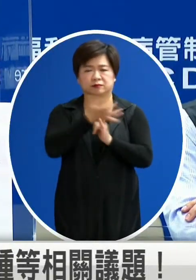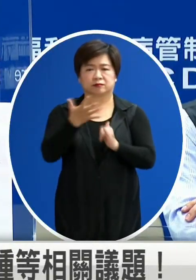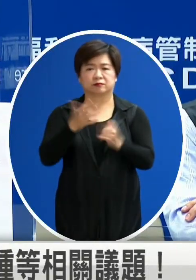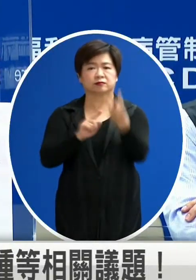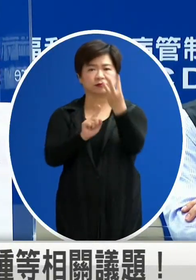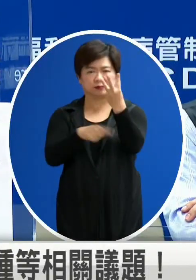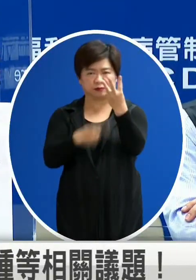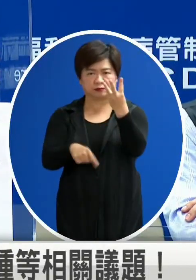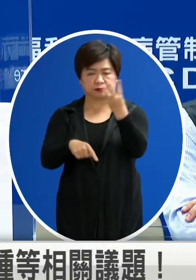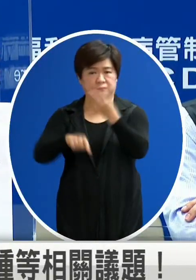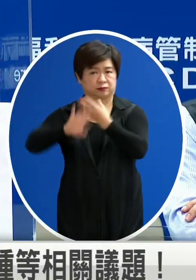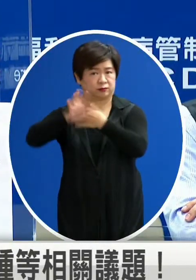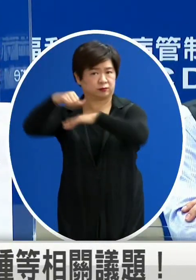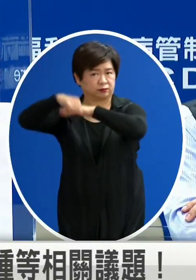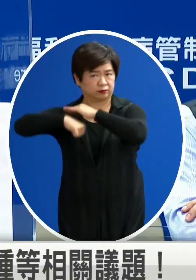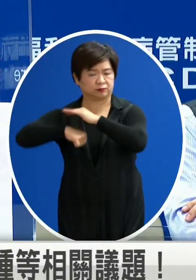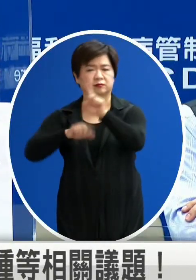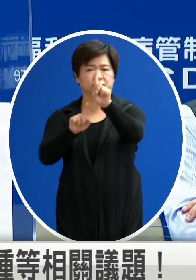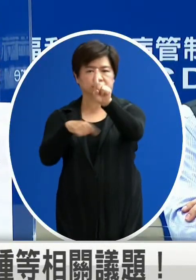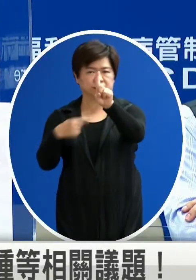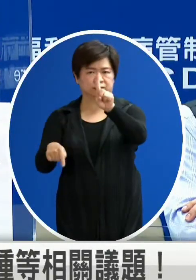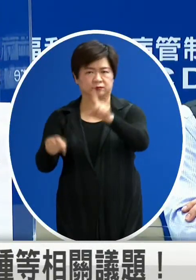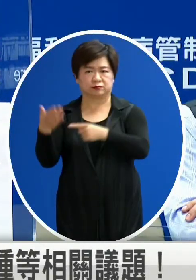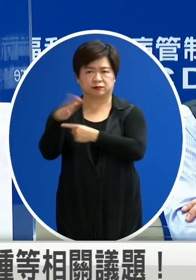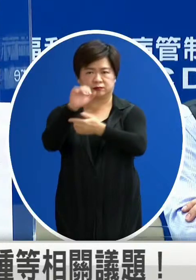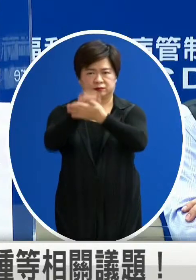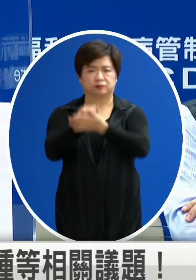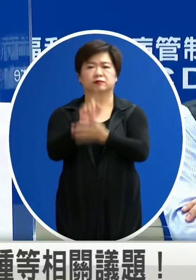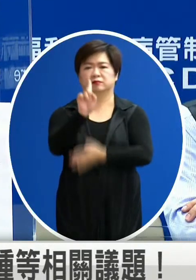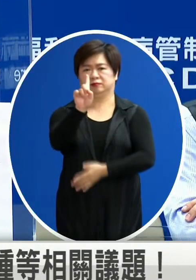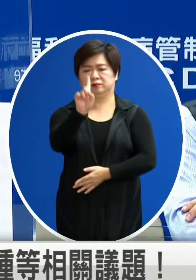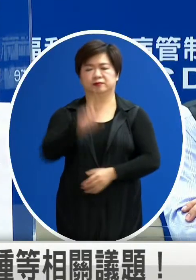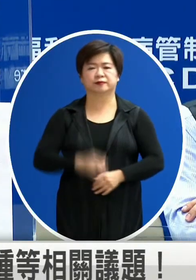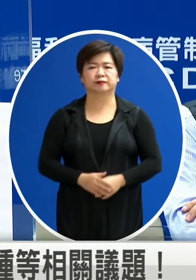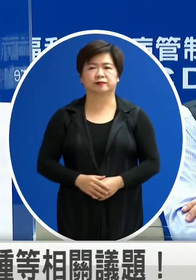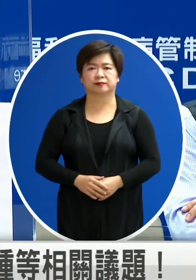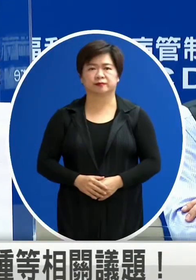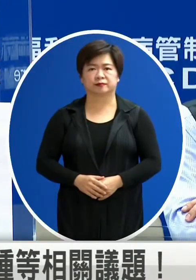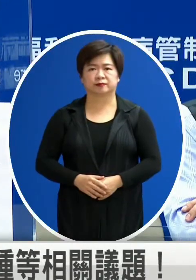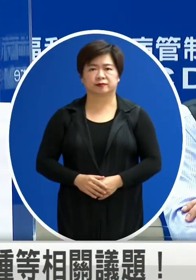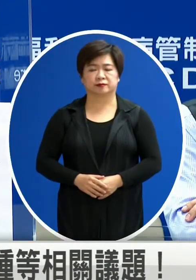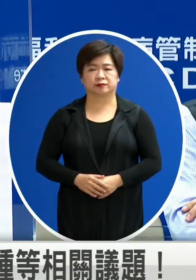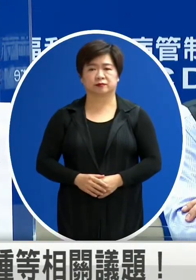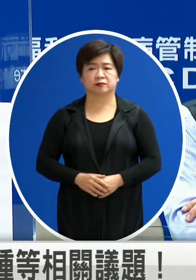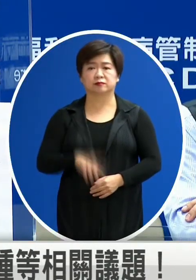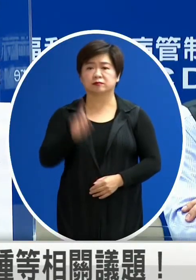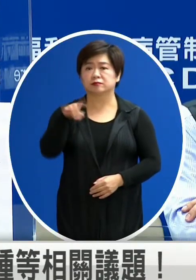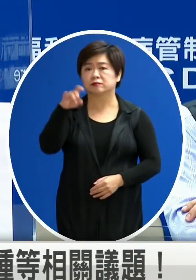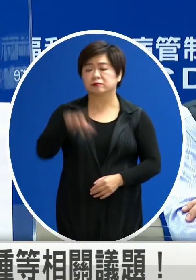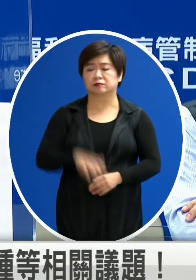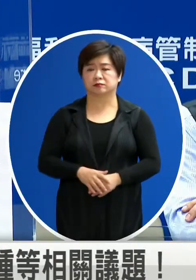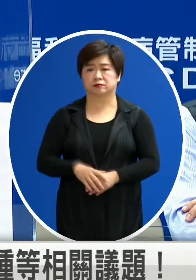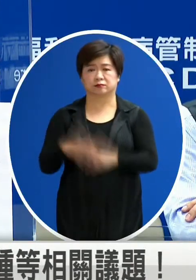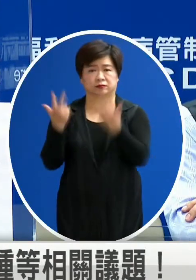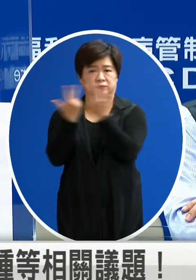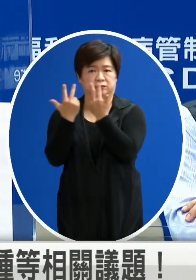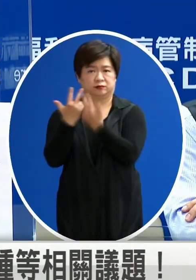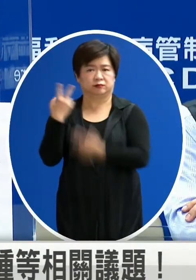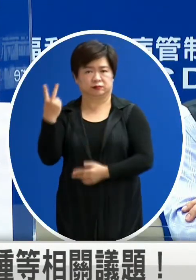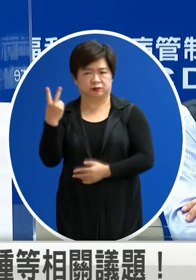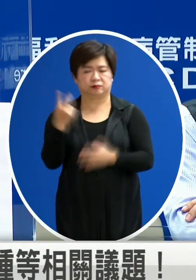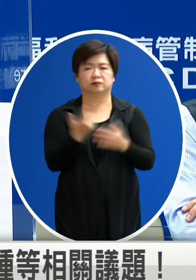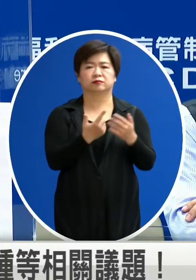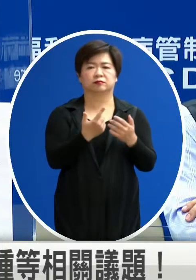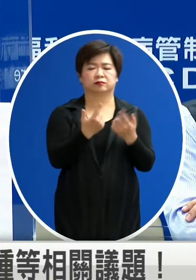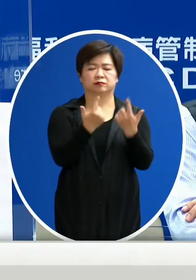3例。那境外移入有1例，死亡的个案有1例。那据说先是哈，之外还在新北市2例，台